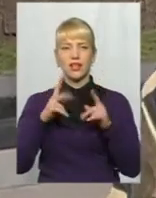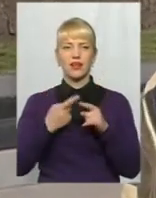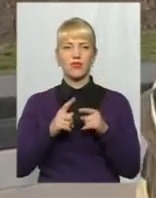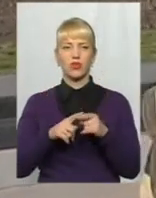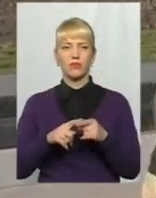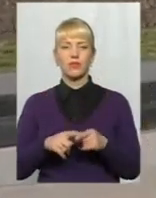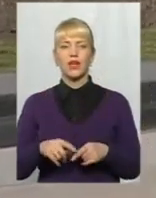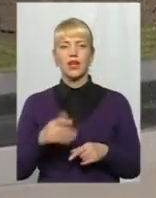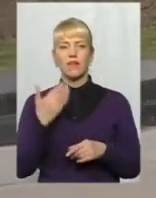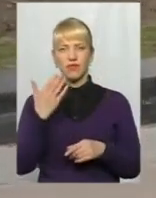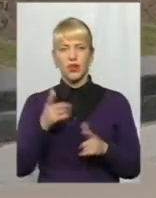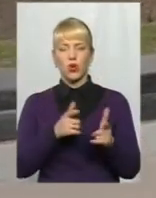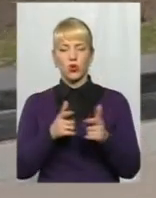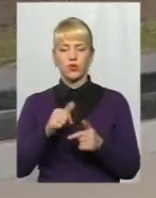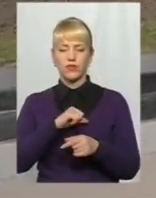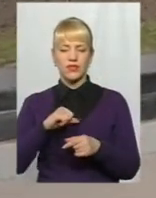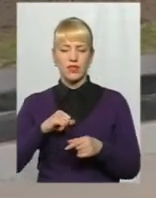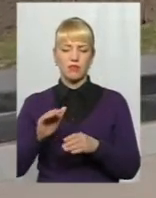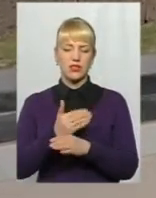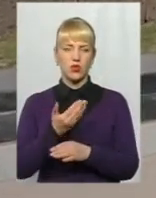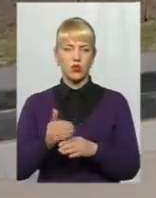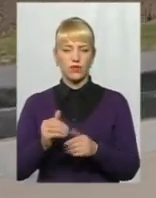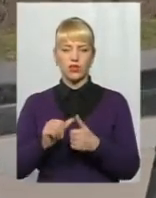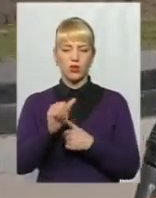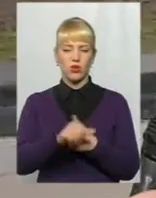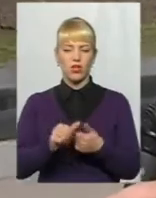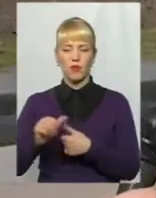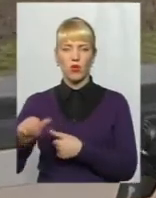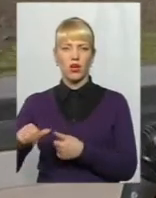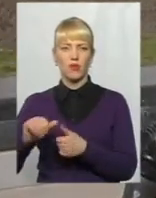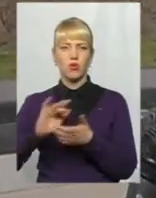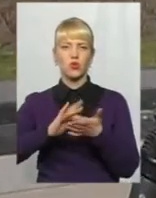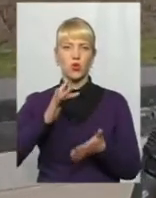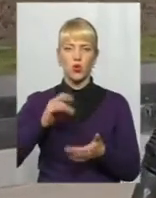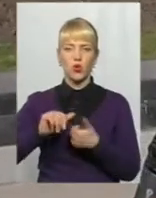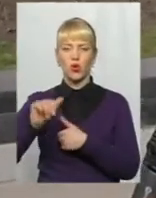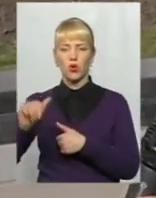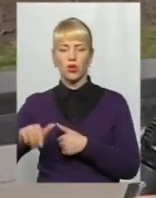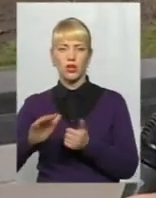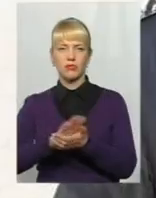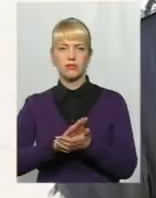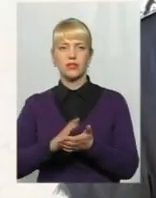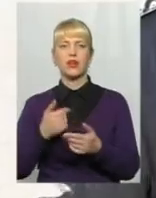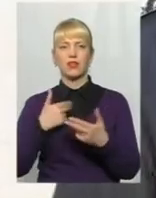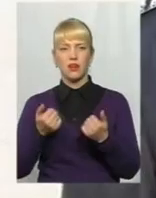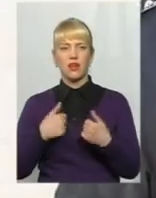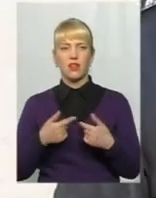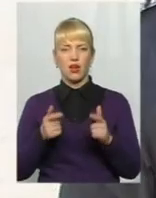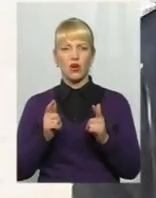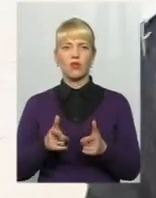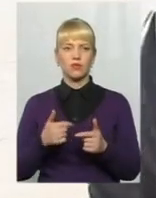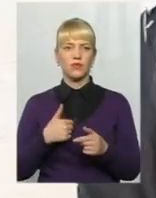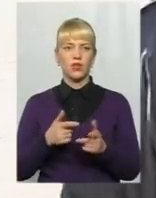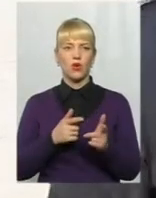взагалі. Ну, а ви от готові сортувати? От сміття окремо, скло окремо? Взагалі-то, да, я готовий, да. Якщо б прийшлося, то